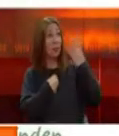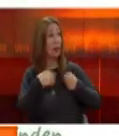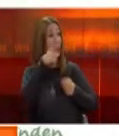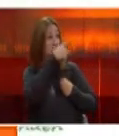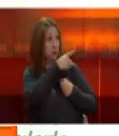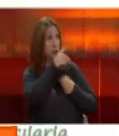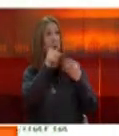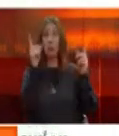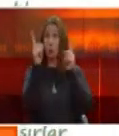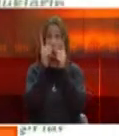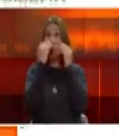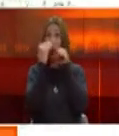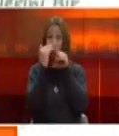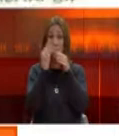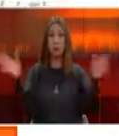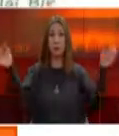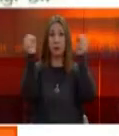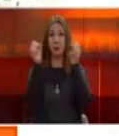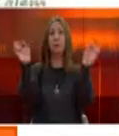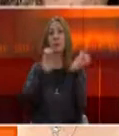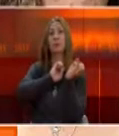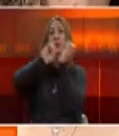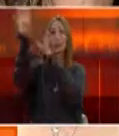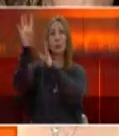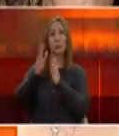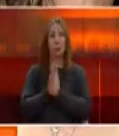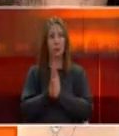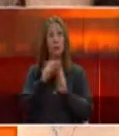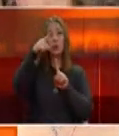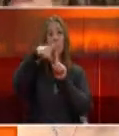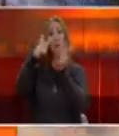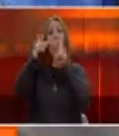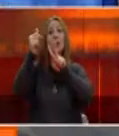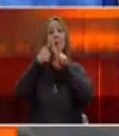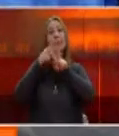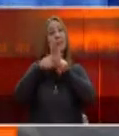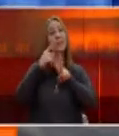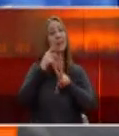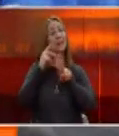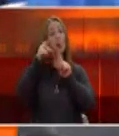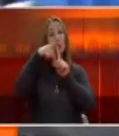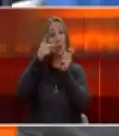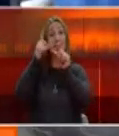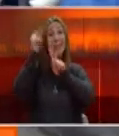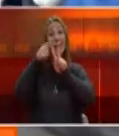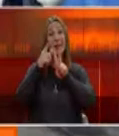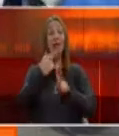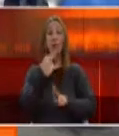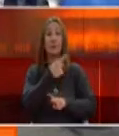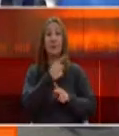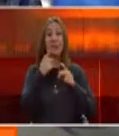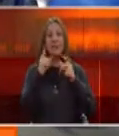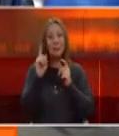da bu ihtiyaçları görüp okullara gönderebiliyorlar. Müthişsiniz. Hemen Turin Akın'a mikrofonu verelim. Turin Akın fark yaratanların